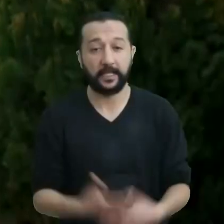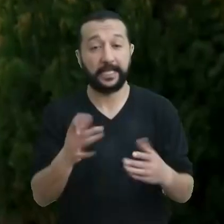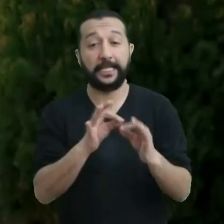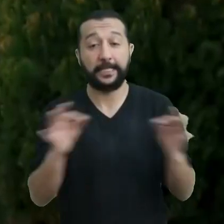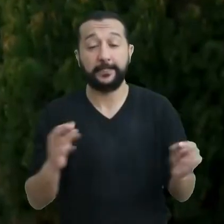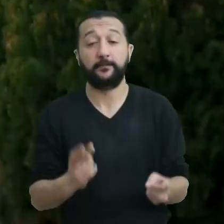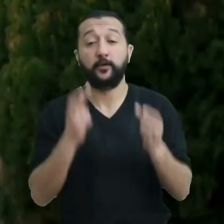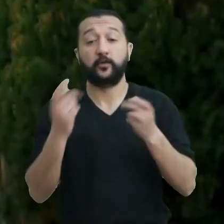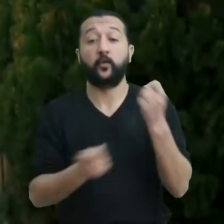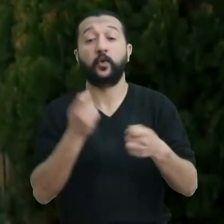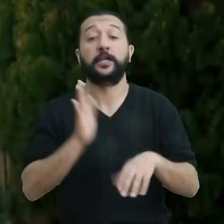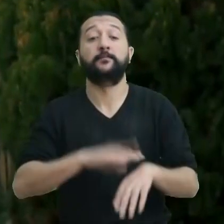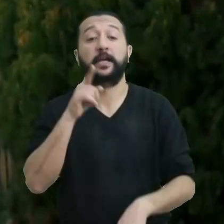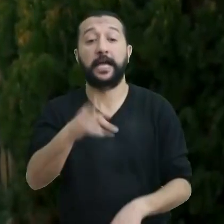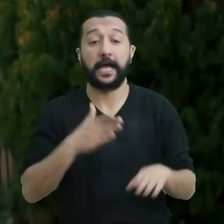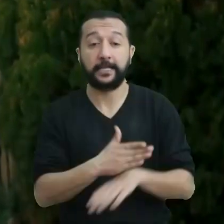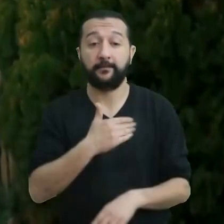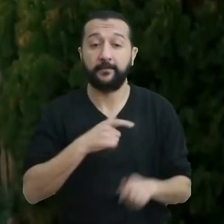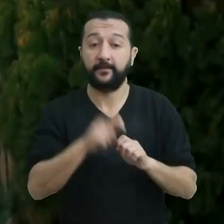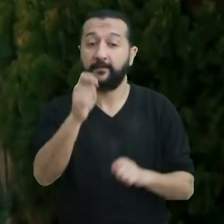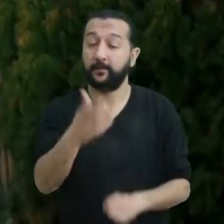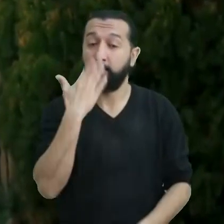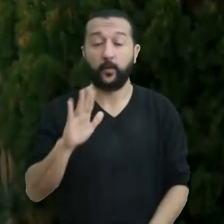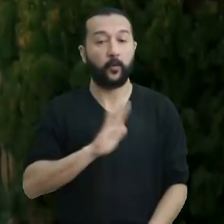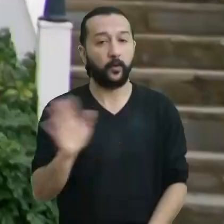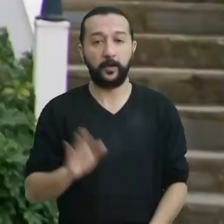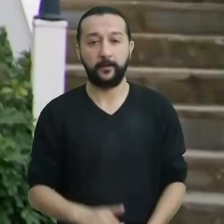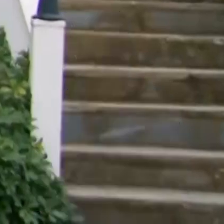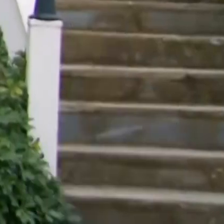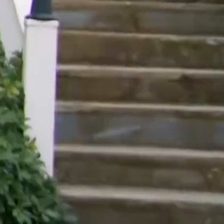Hiç boşuna uğraşma Şükrü. Artık benden sana bahşiş yok.